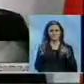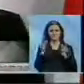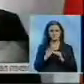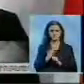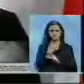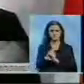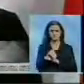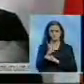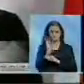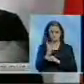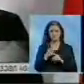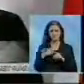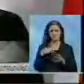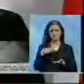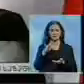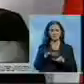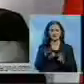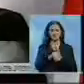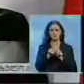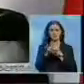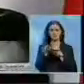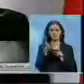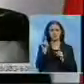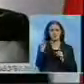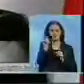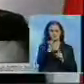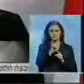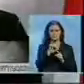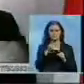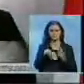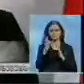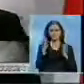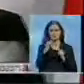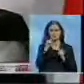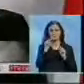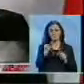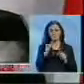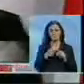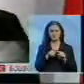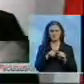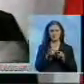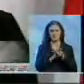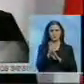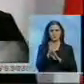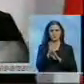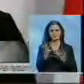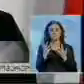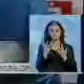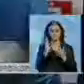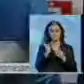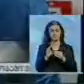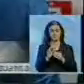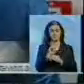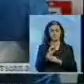რაოდენობის გაზრდას, როგორც თბილისში, ისე რეგიონებში, რათა გადაფარვა უფრო მეტად მოხდეს და შესაბამისად აღსრულების ეფექტიანობა